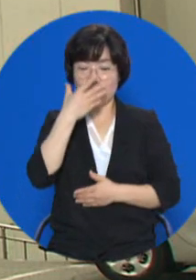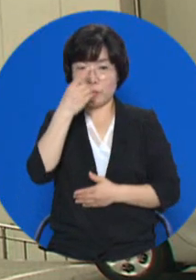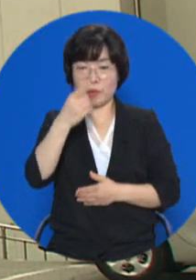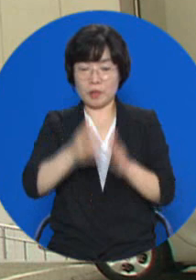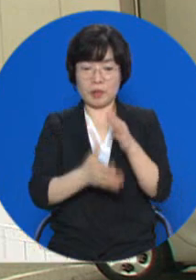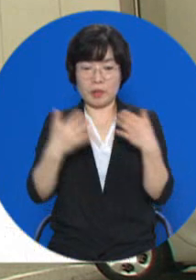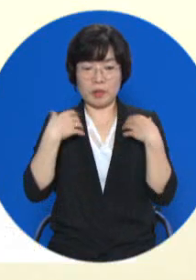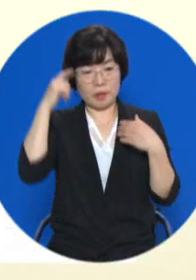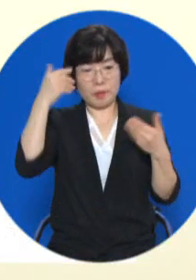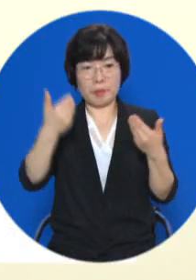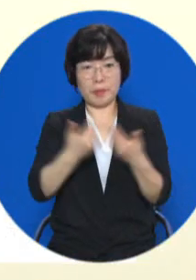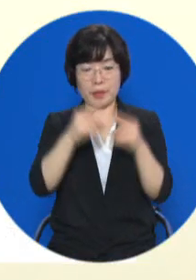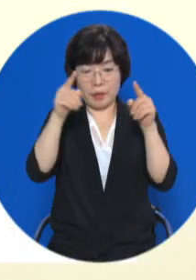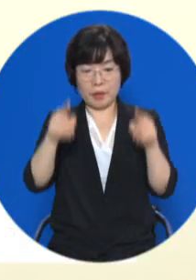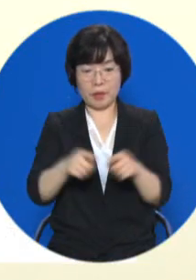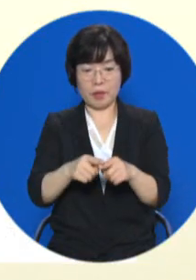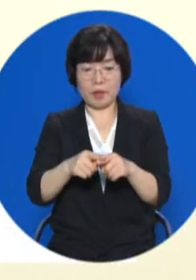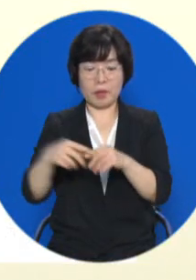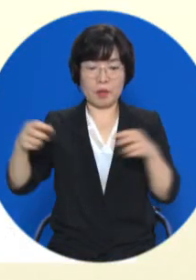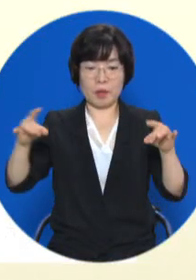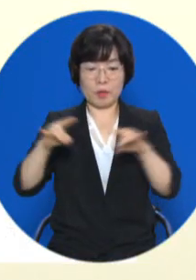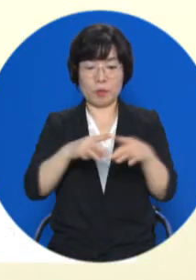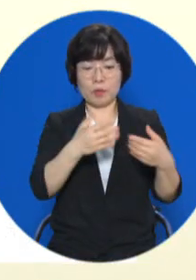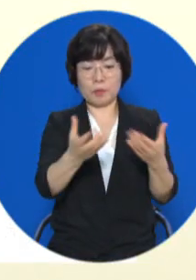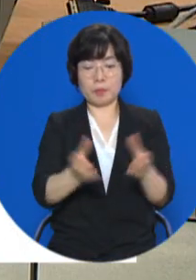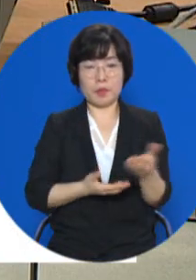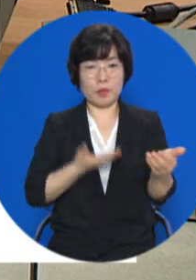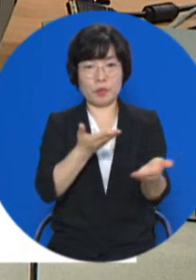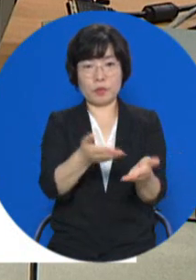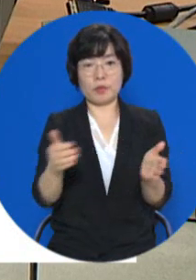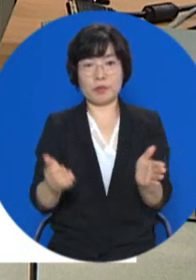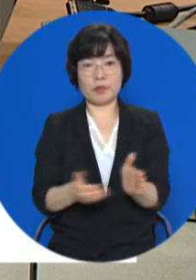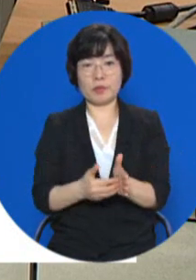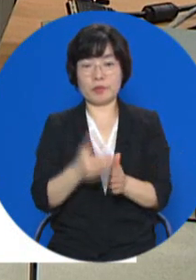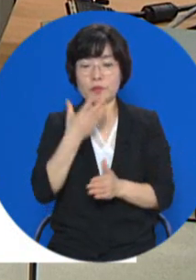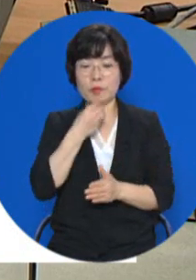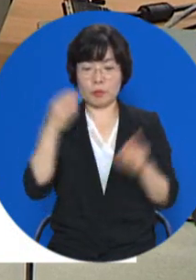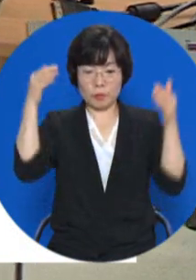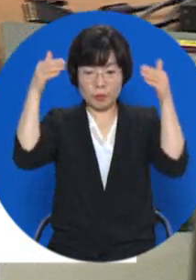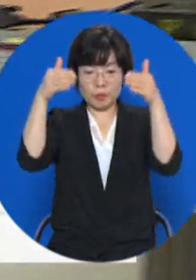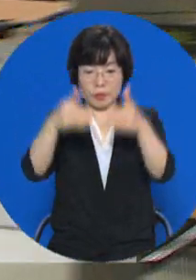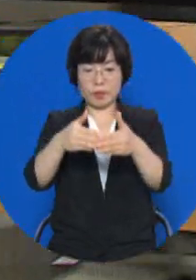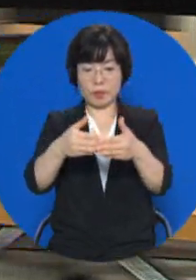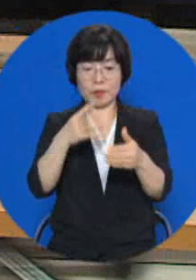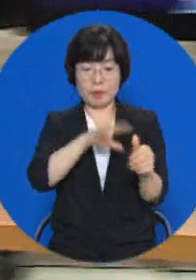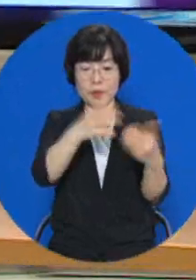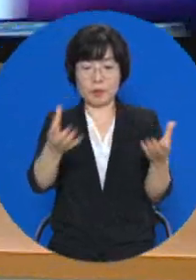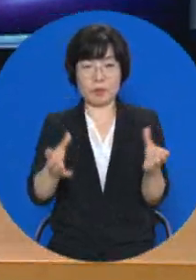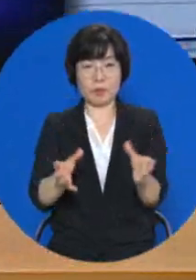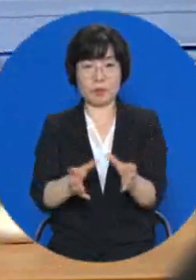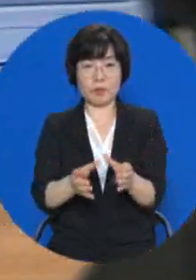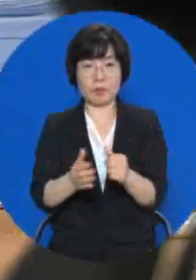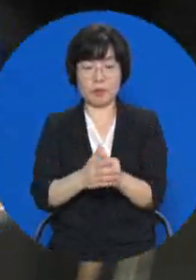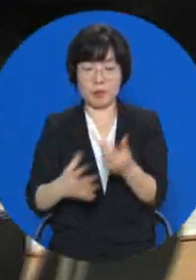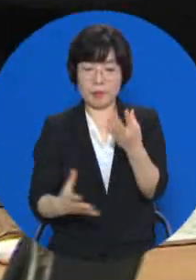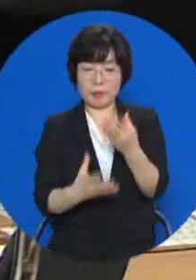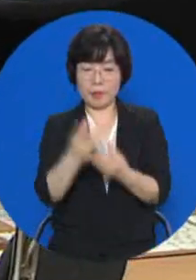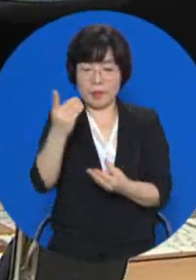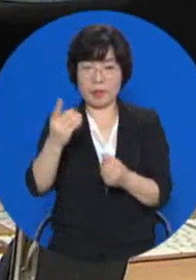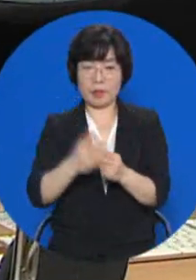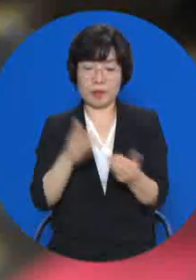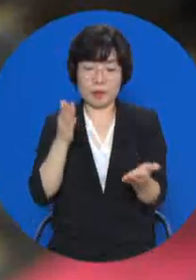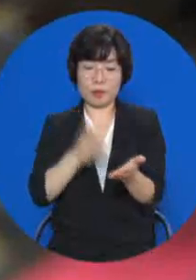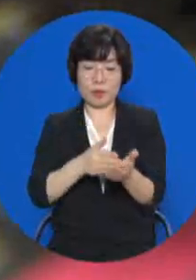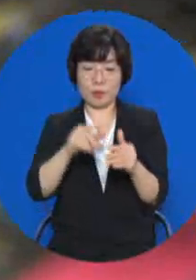순천시가 반대 의견을 방통위 등에 제출한 게 고작입니다. 서울 수도권에 치중된 방송 환경 속에 통폐합과